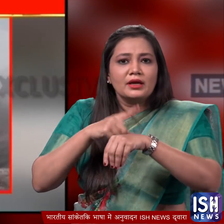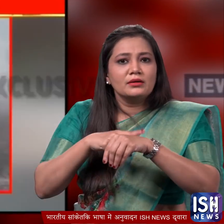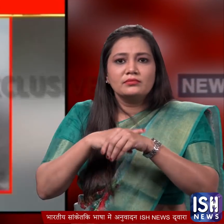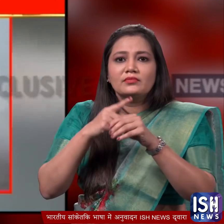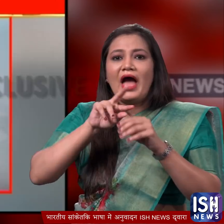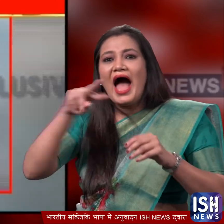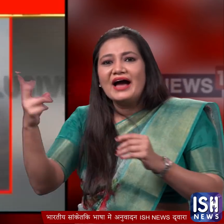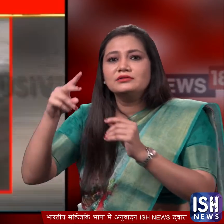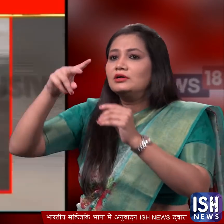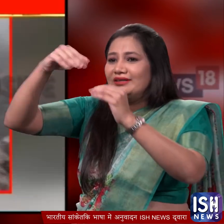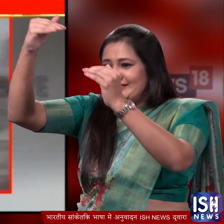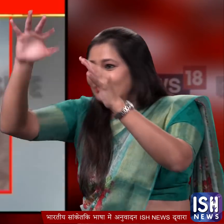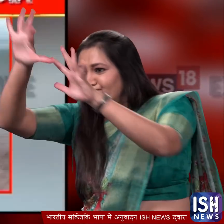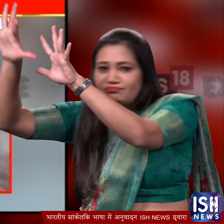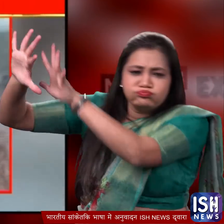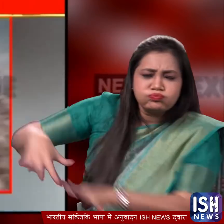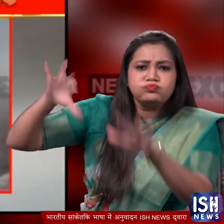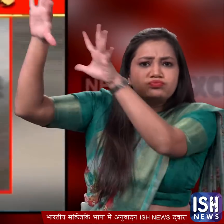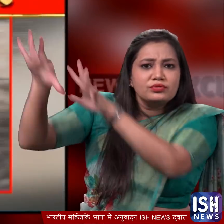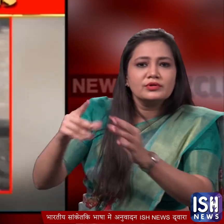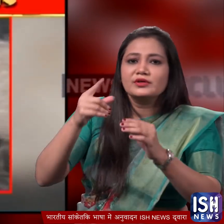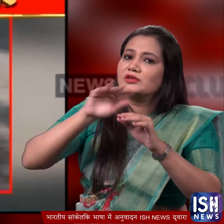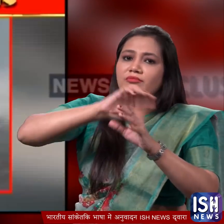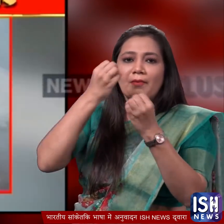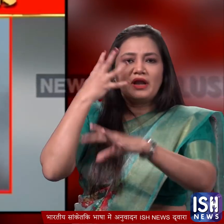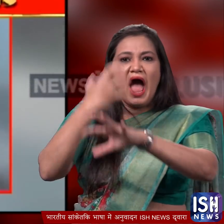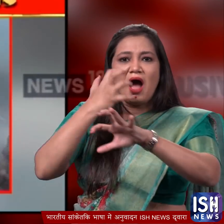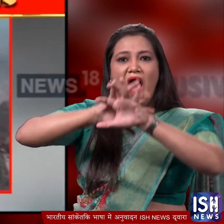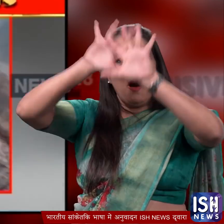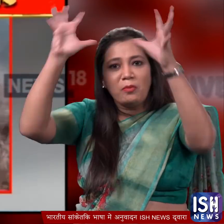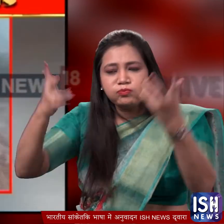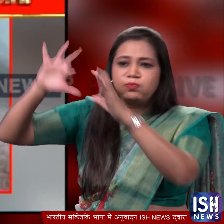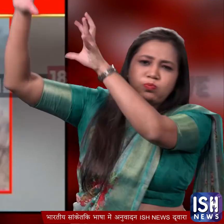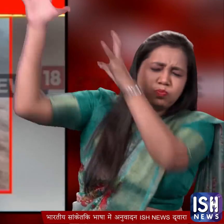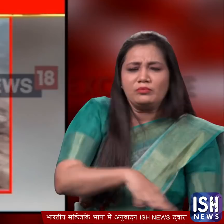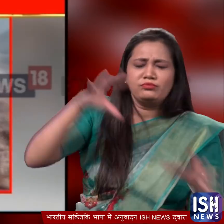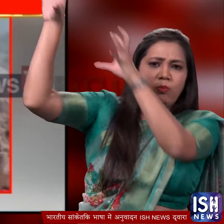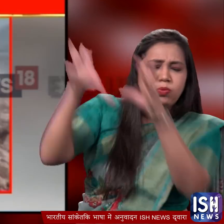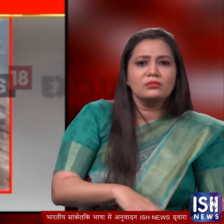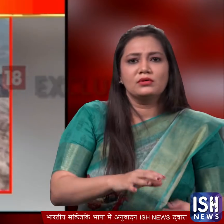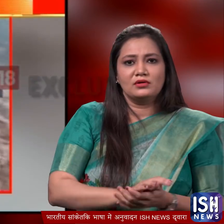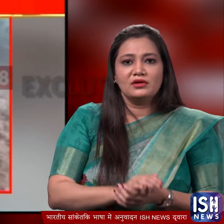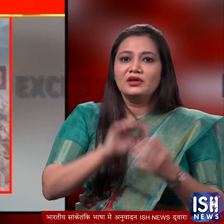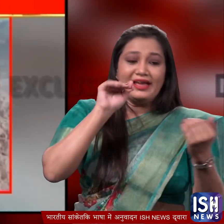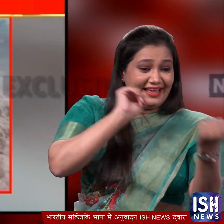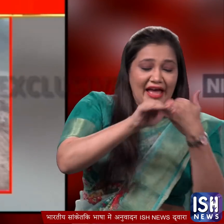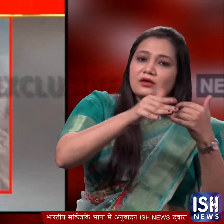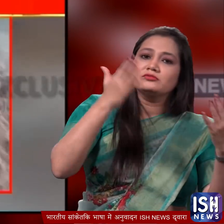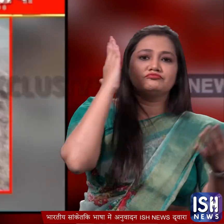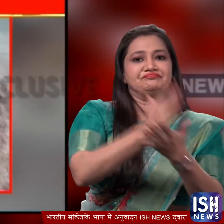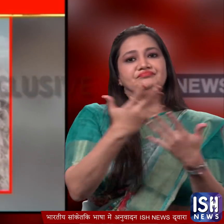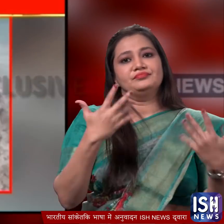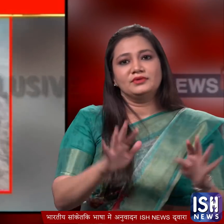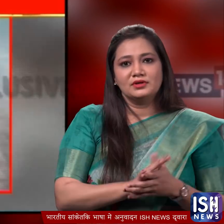देखते ही देखते पहाड़ के दूसरे हिस्से भी ढहकर नीचे आने लगे और उनके साथ एक के बाद एक कई बड़े बड़े पत्थर भी धड़ाम से गिरे, जिसके बाद वो पूरी